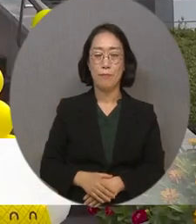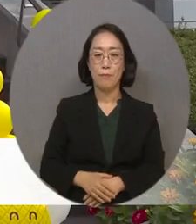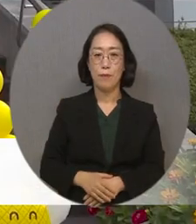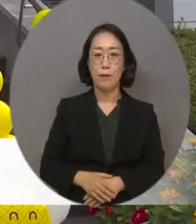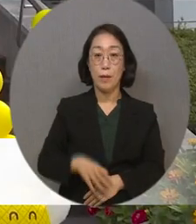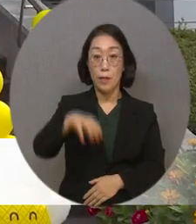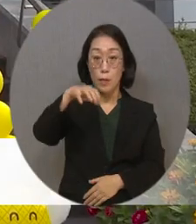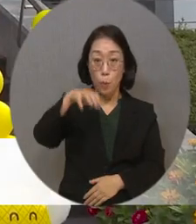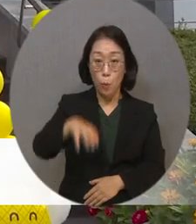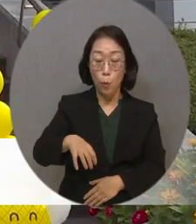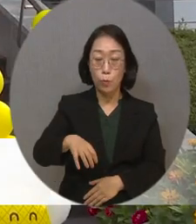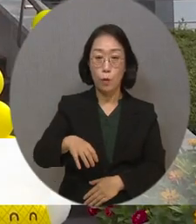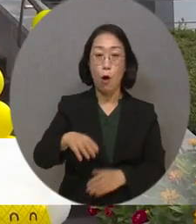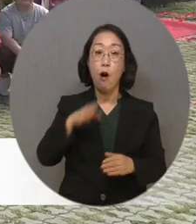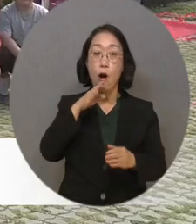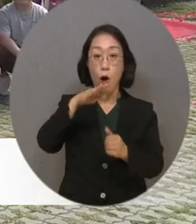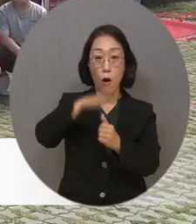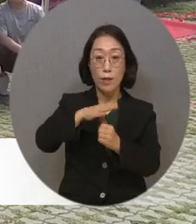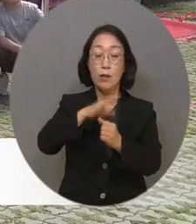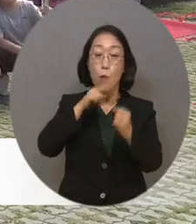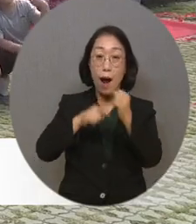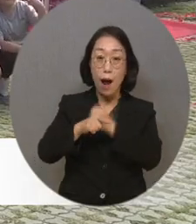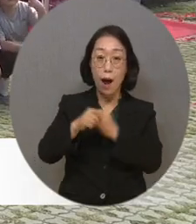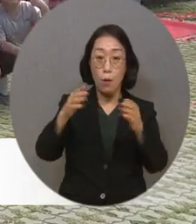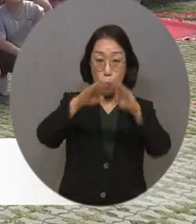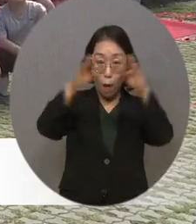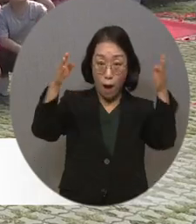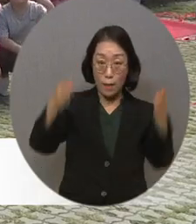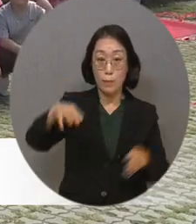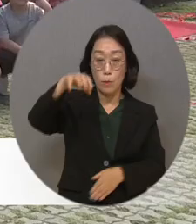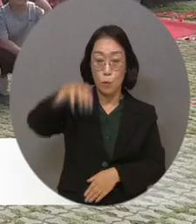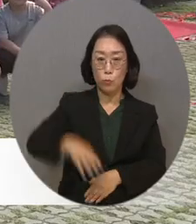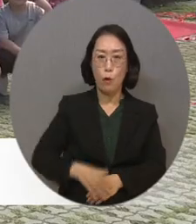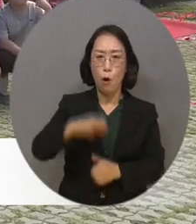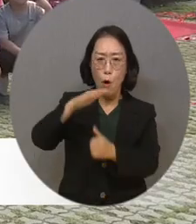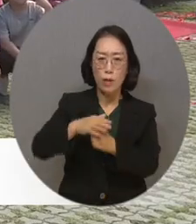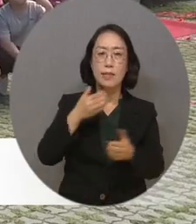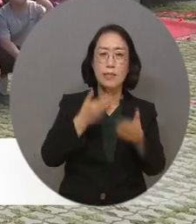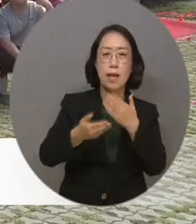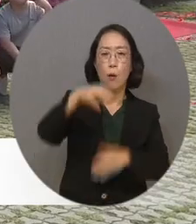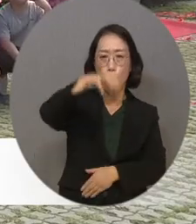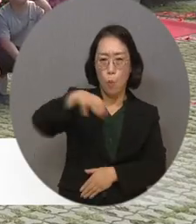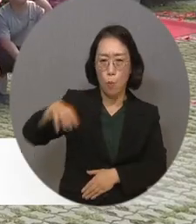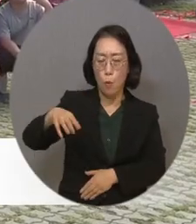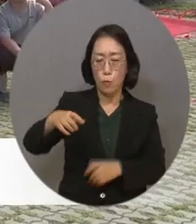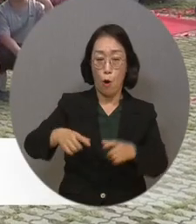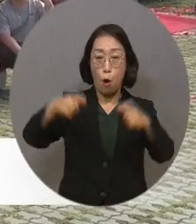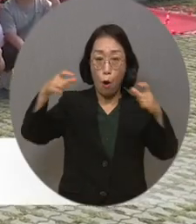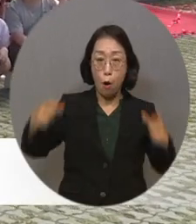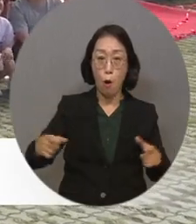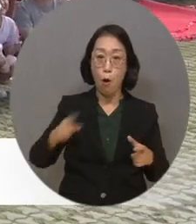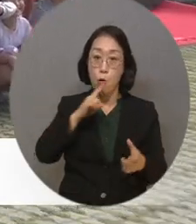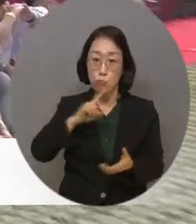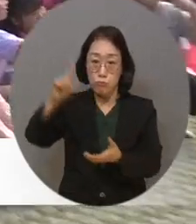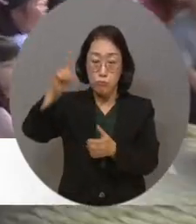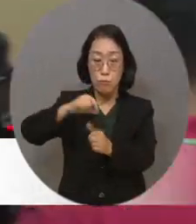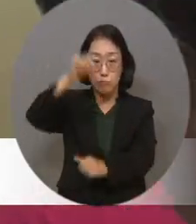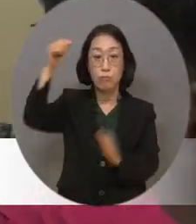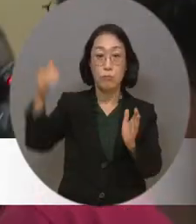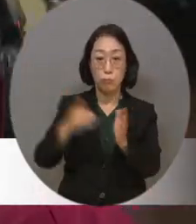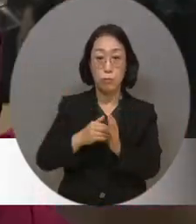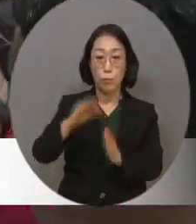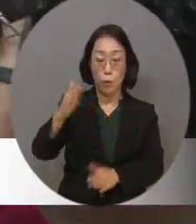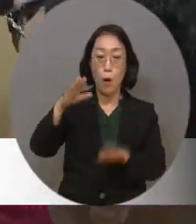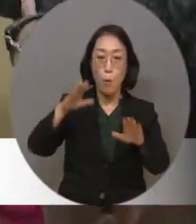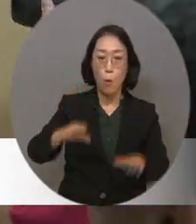정남진 어린이과학관은 지난해 과학기술정보통신부 어린이과학체험관 확충지원사업 공모에 선정돼 추진됐으며